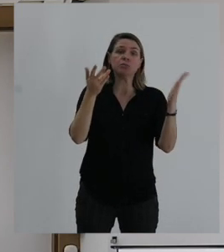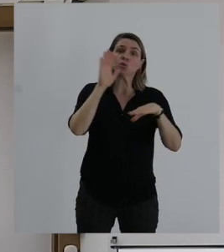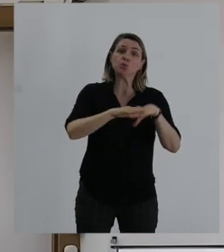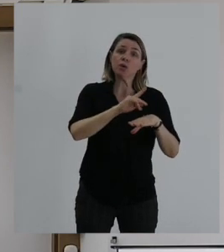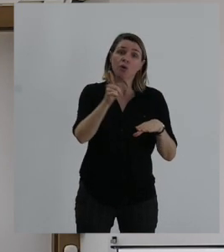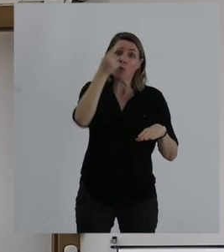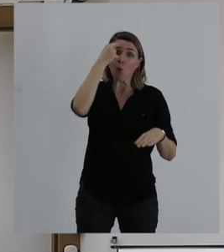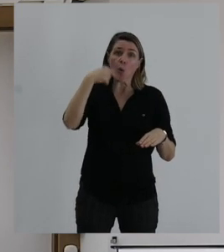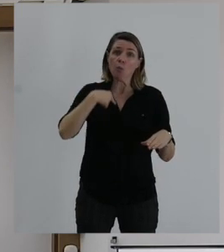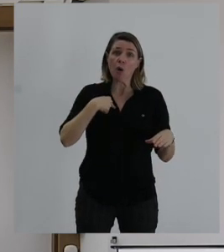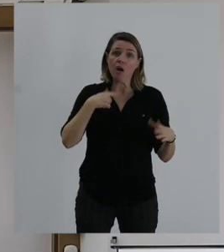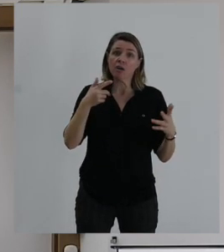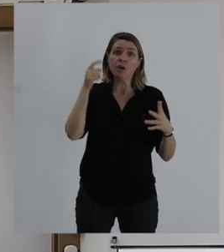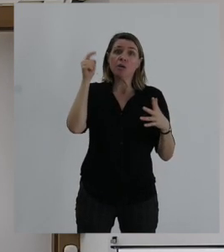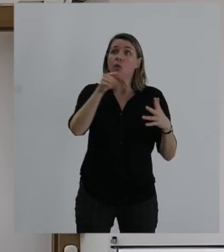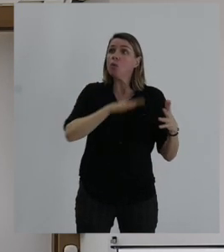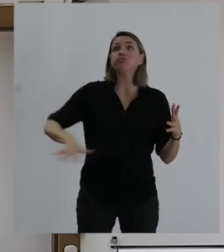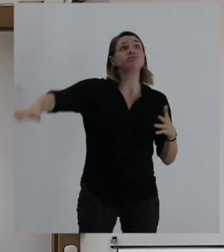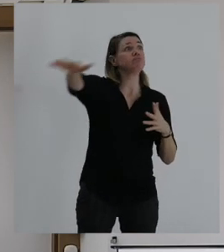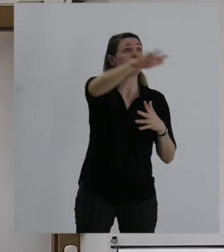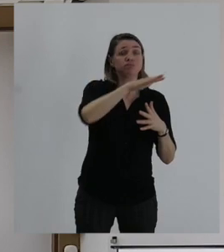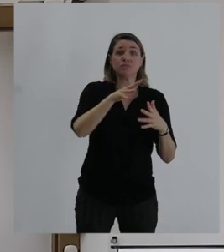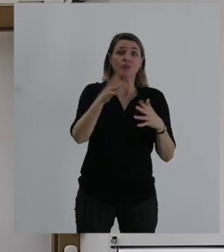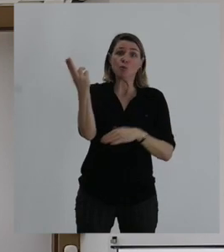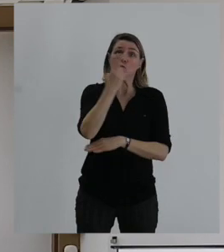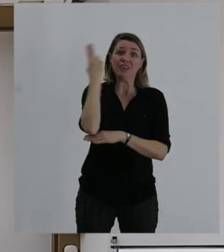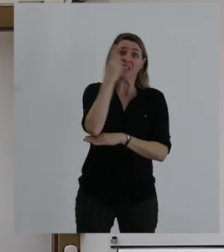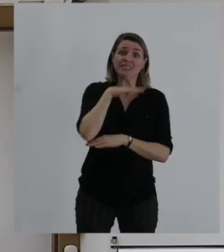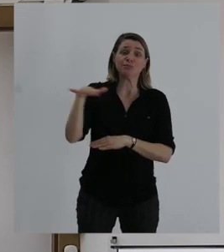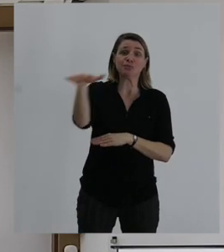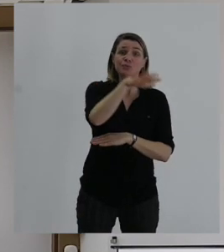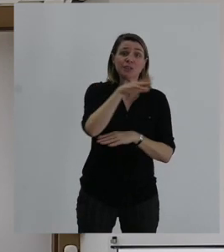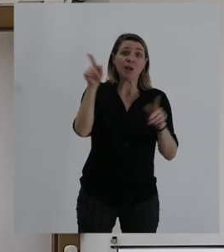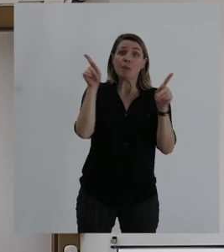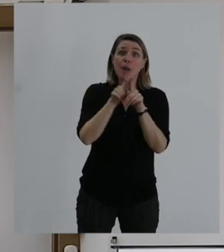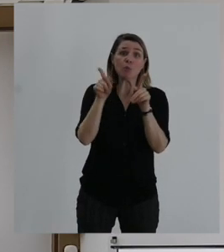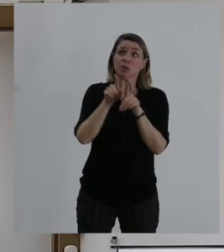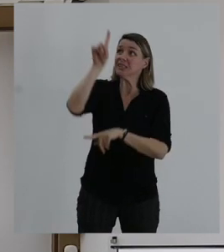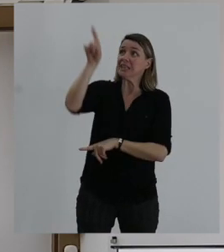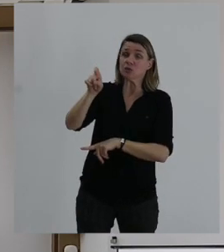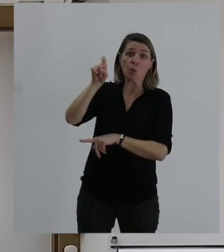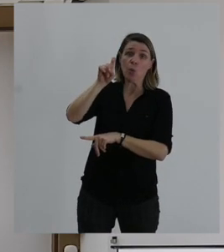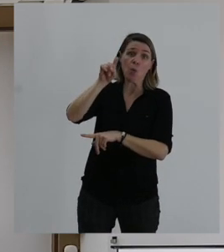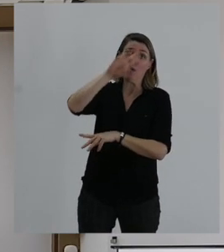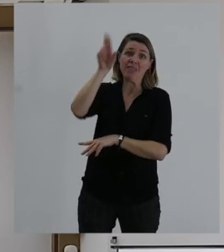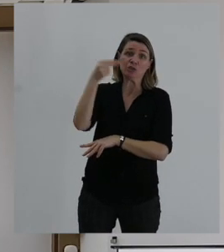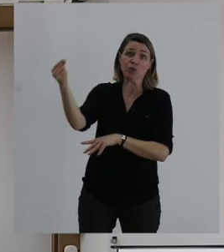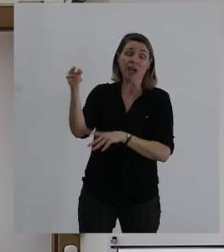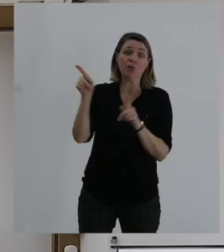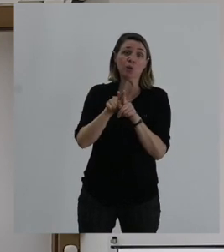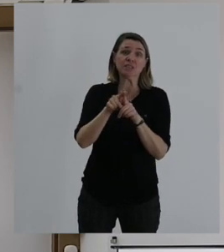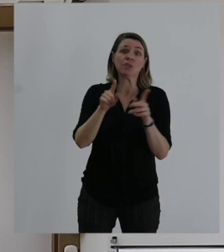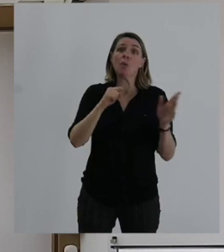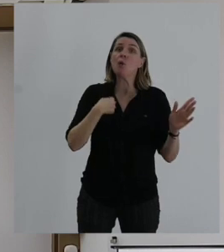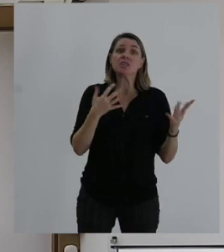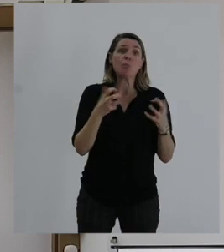parce que pour moi c'est quelque chose qui s'applique à n'importe quel campus, et que la même question devrait être posée à l'échelle nationale. Moi, j'aurais pas envie de